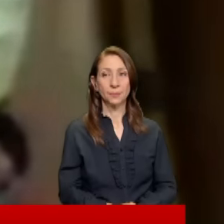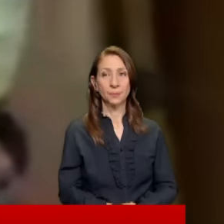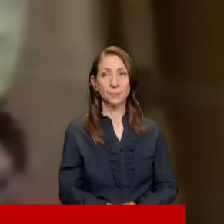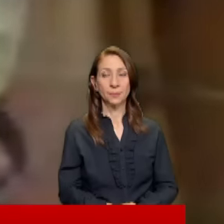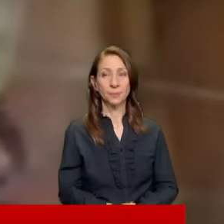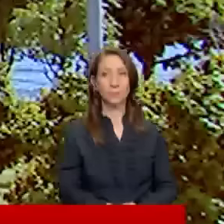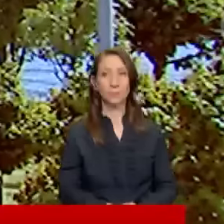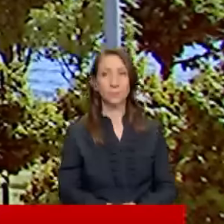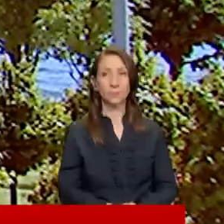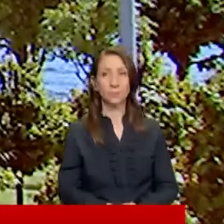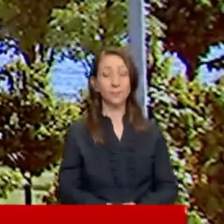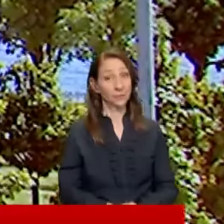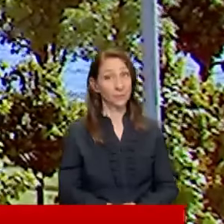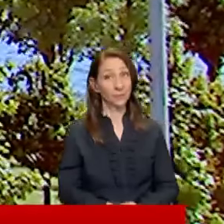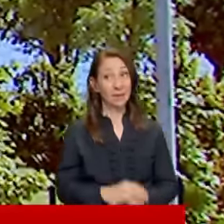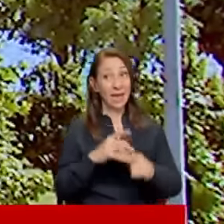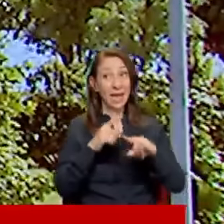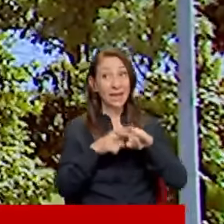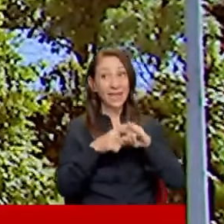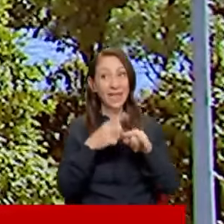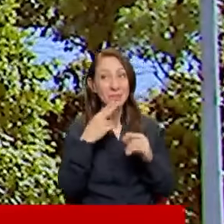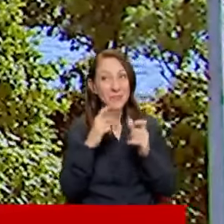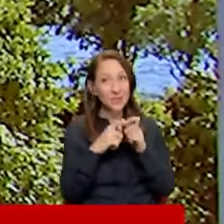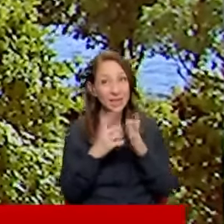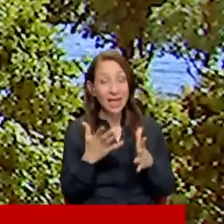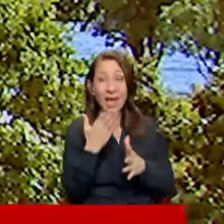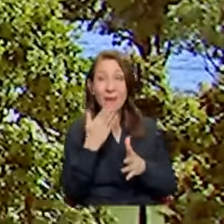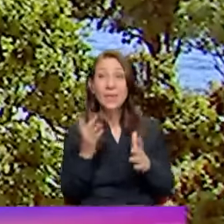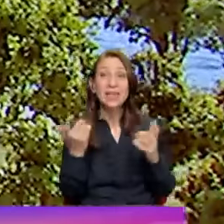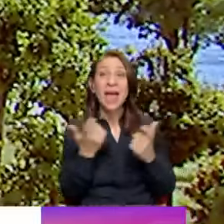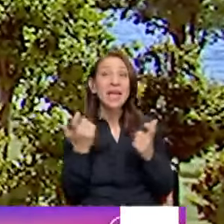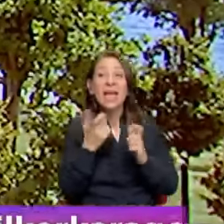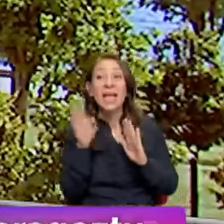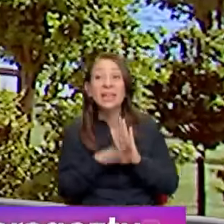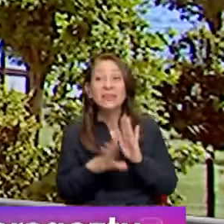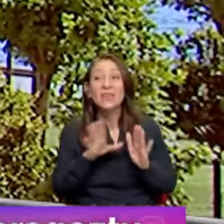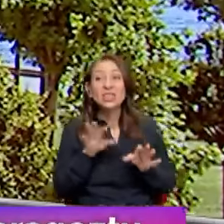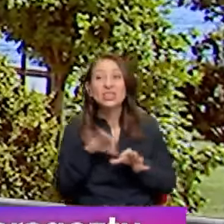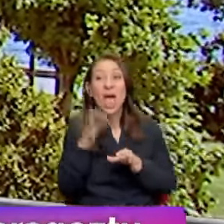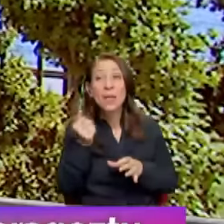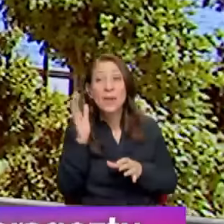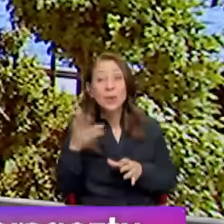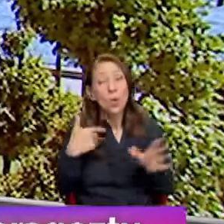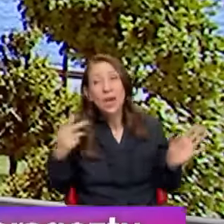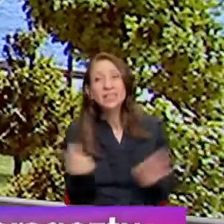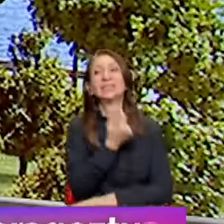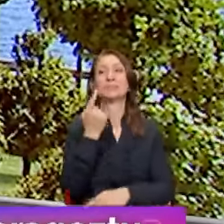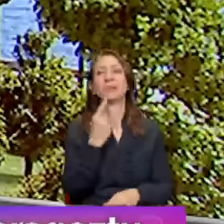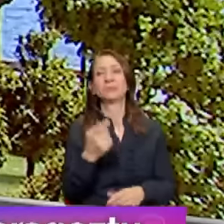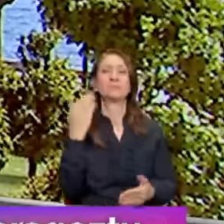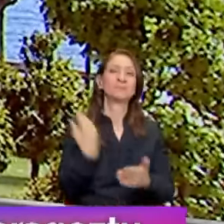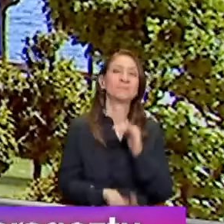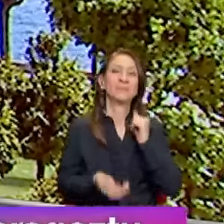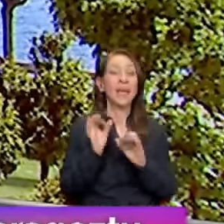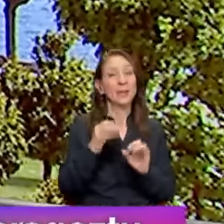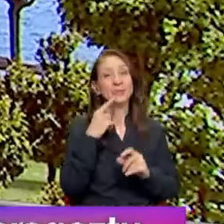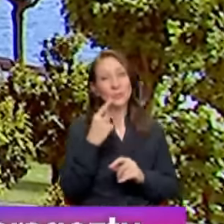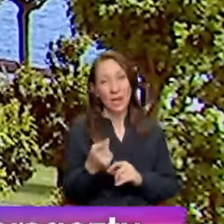dağlarına Handan Hanım günaydın emekliye nerede indirim var çay almaya gittim onu kaçırdım demiş hemen o zaman